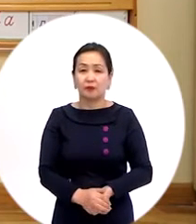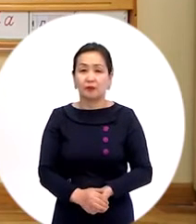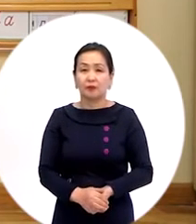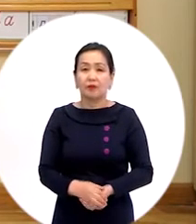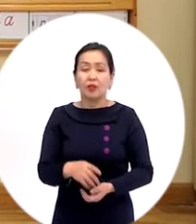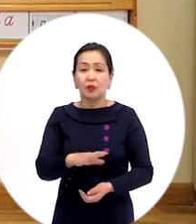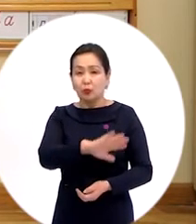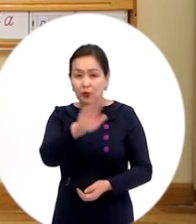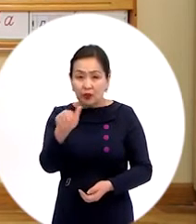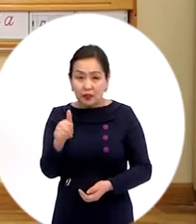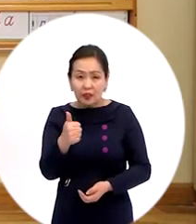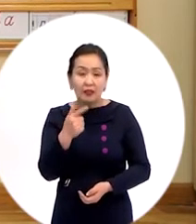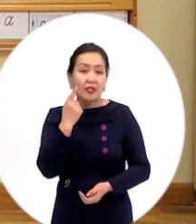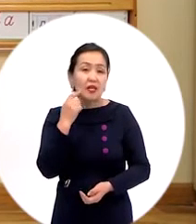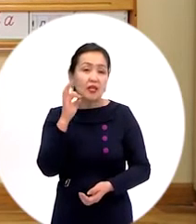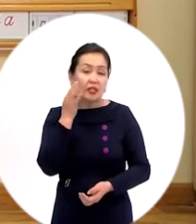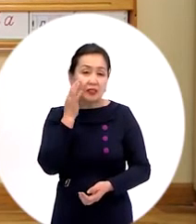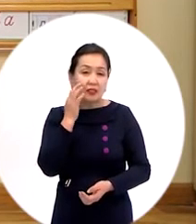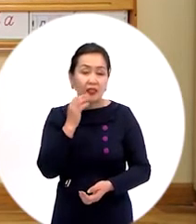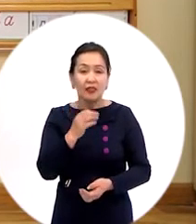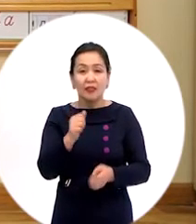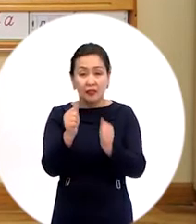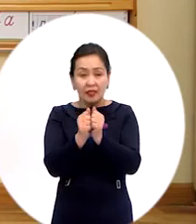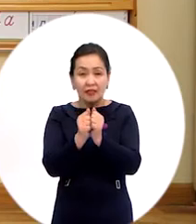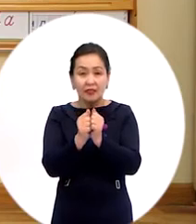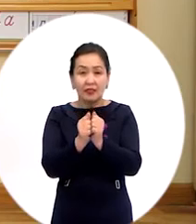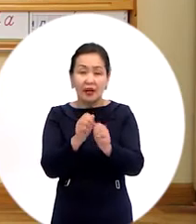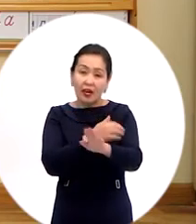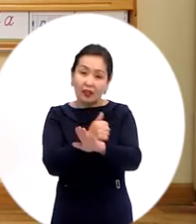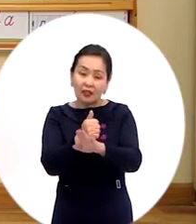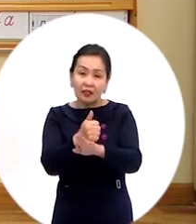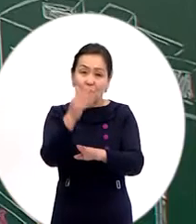бүгдээрээ Эльса найзынхаа аяллийн чиглэлийг сонирхцгоё.